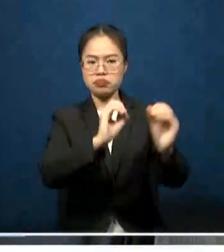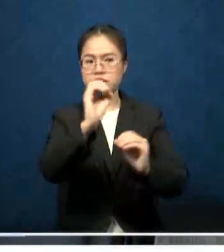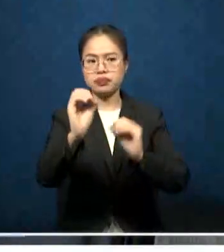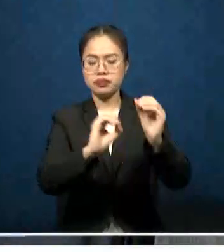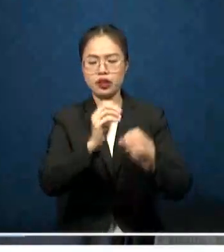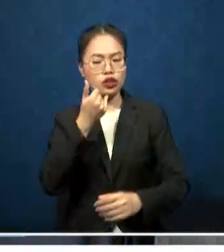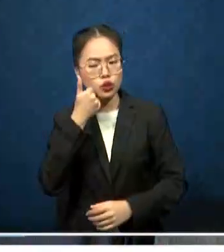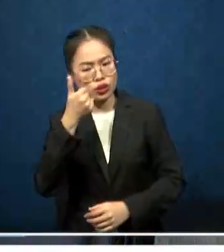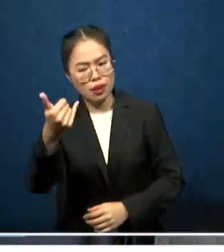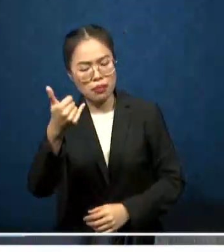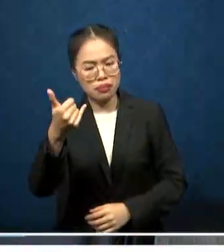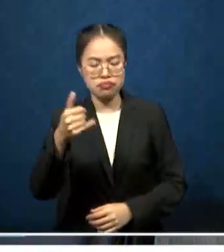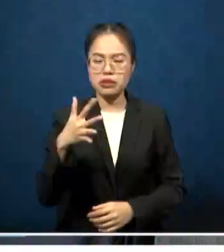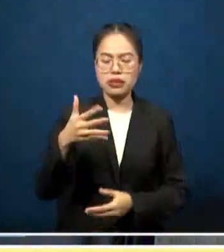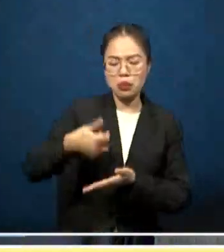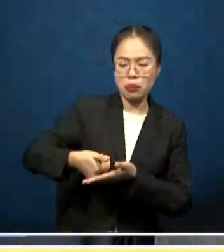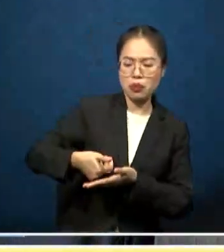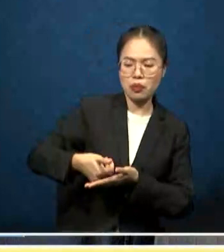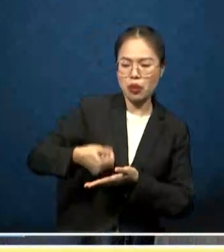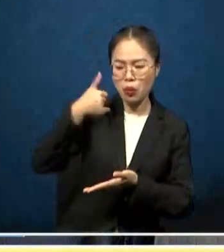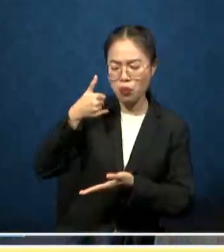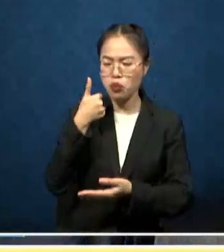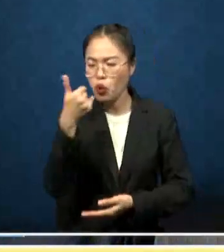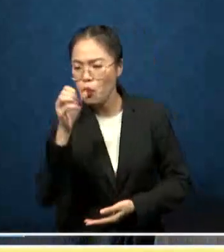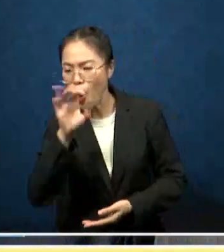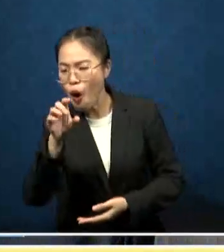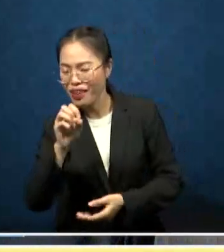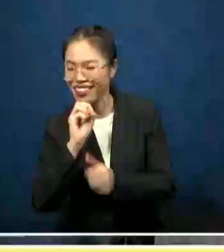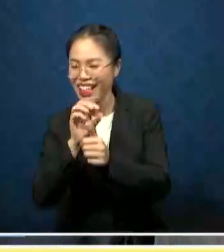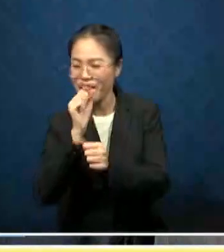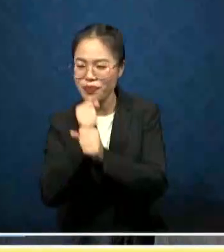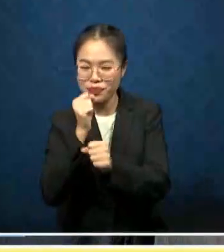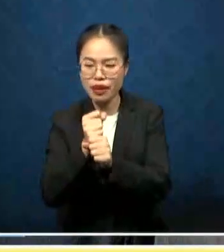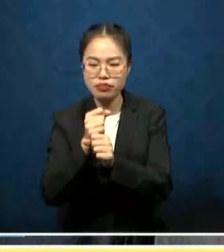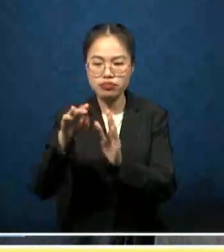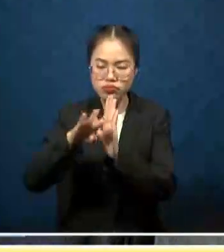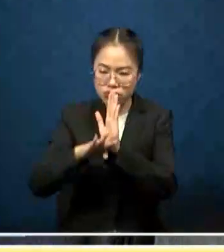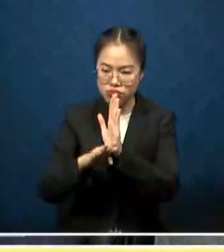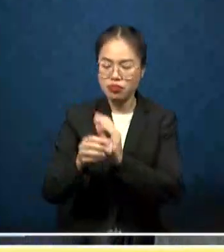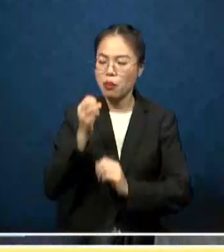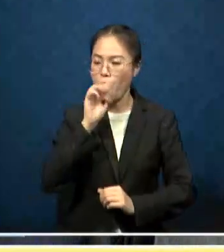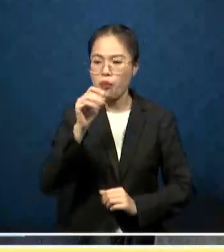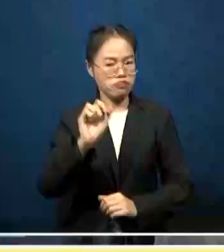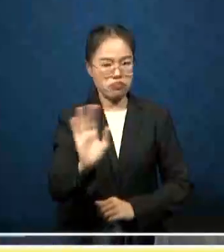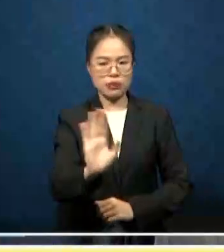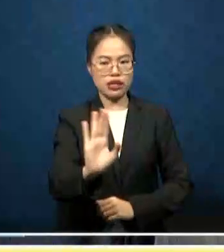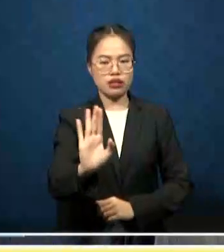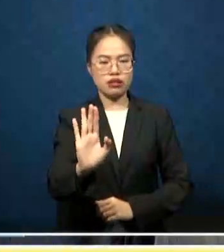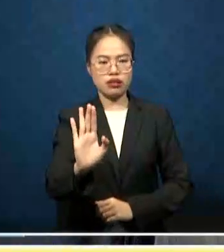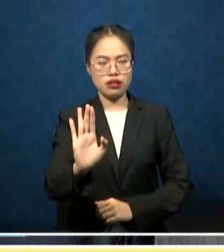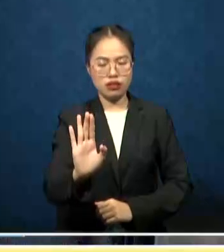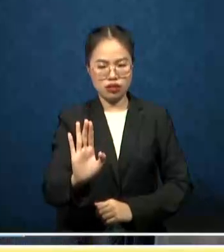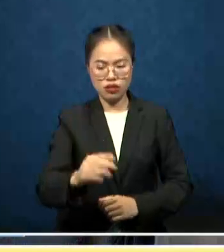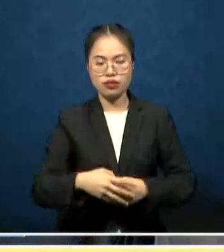โทรศัพท์มือถือเพื่อติดต่อให้ท่านทำธุรกรรมตรงนี้เป็นสิ่งที่ท่านพึงต้องตระหนักเอาไว้